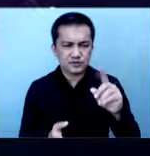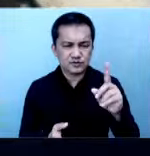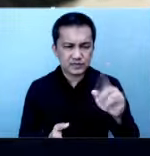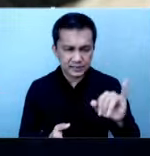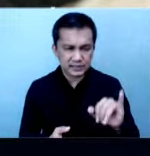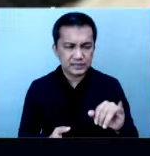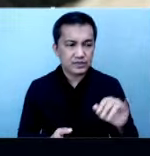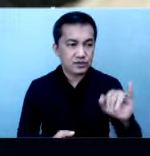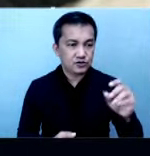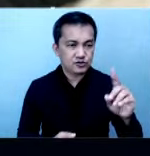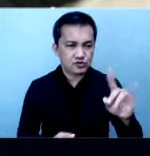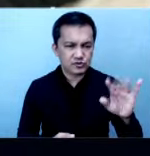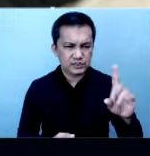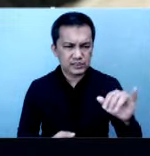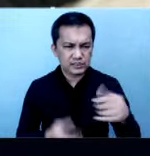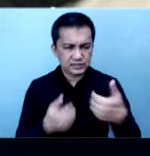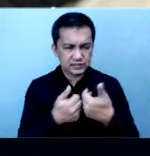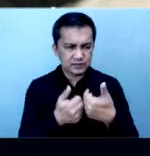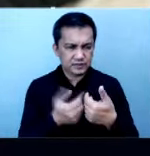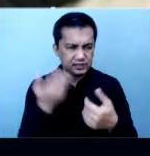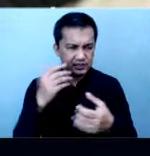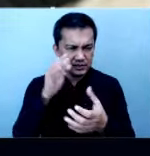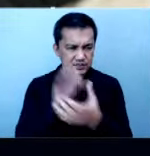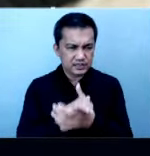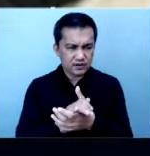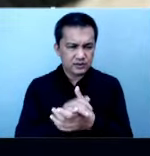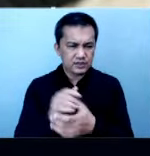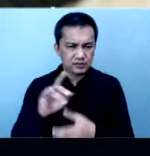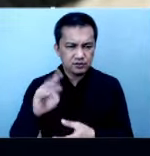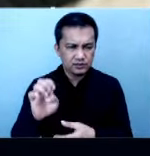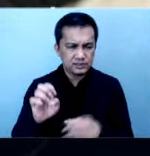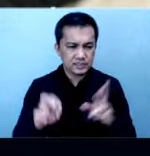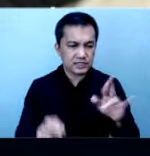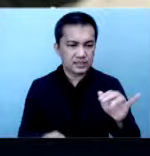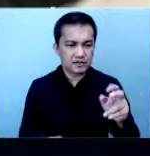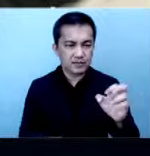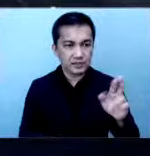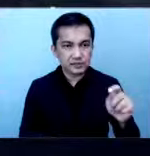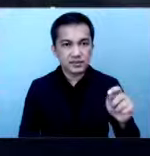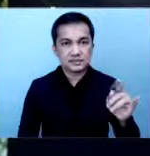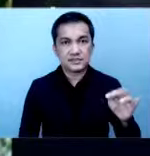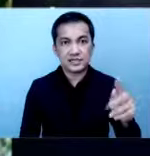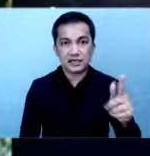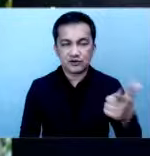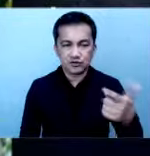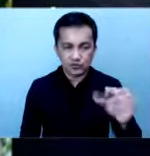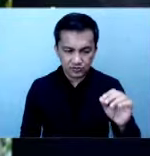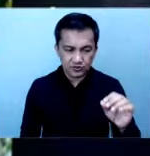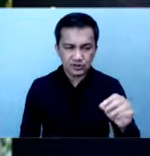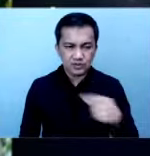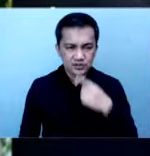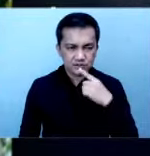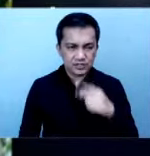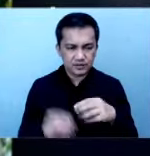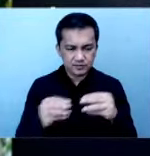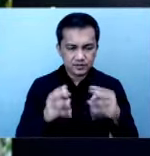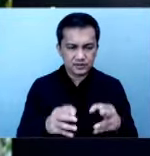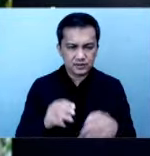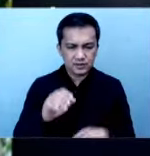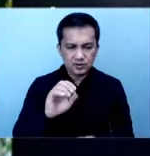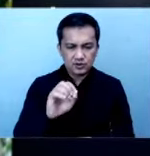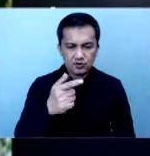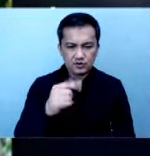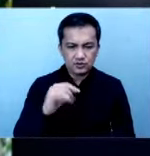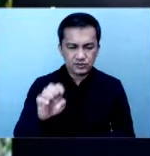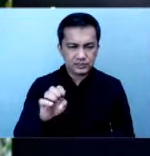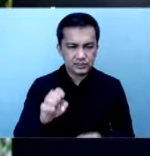Jody ang girlfriend ngayon ng dating asawa ni Claudine na si Raymart Santiago. Una nang sinabi ng talent manager na si OG Diaz sa